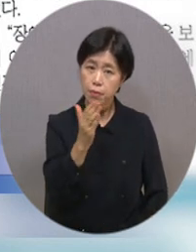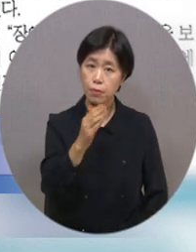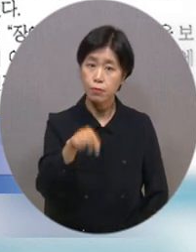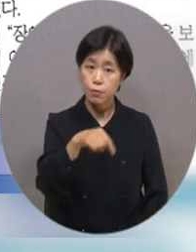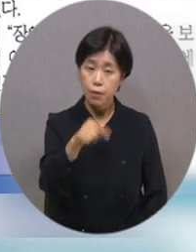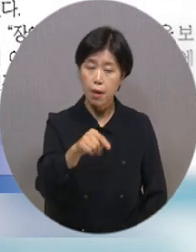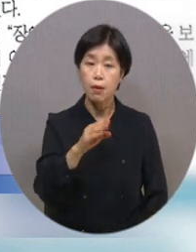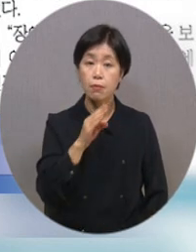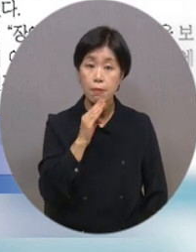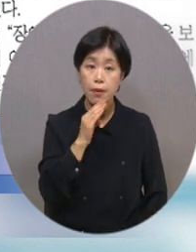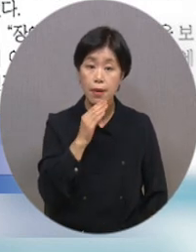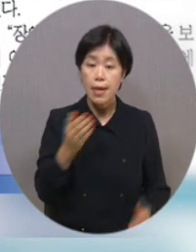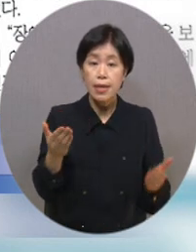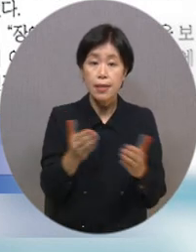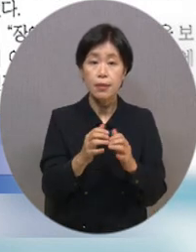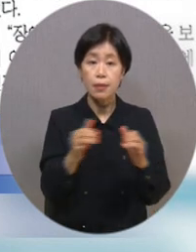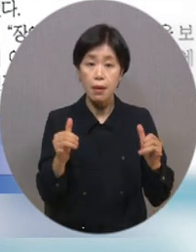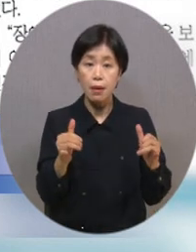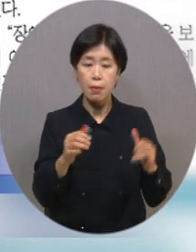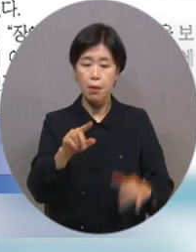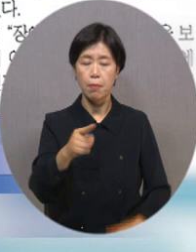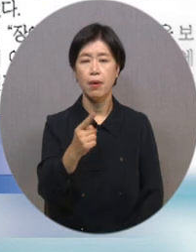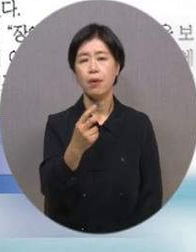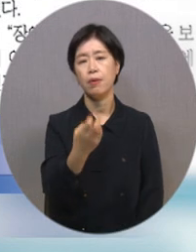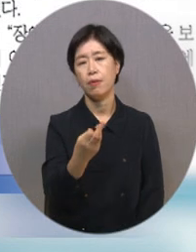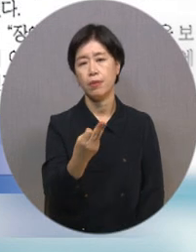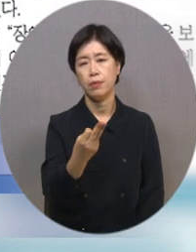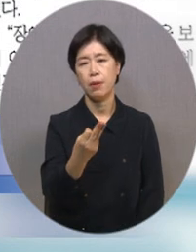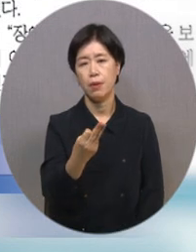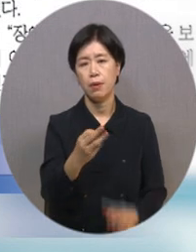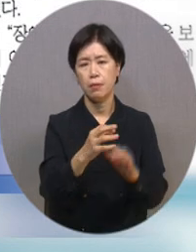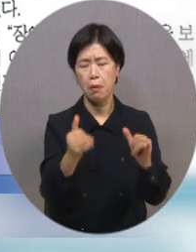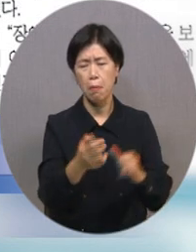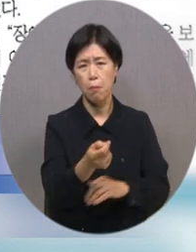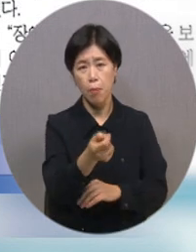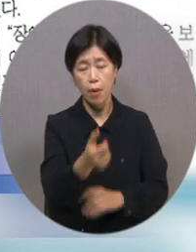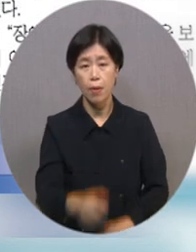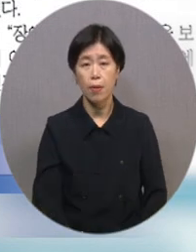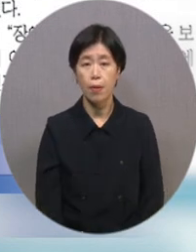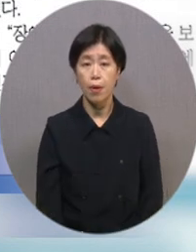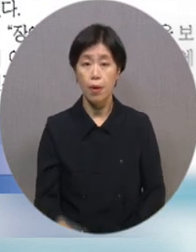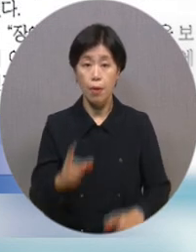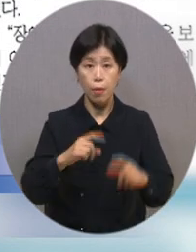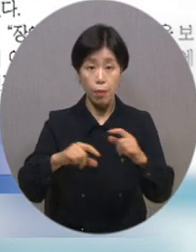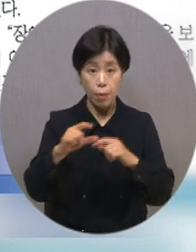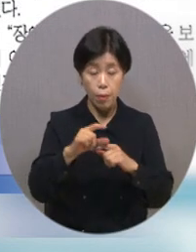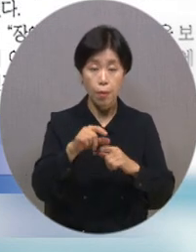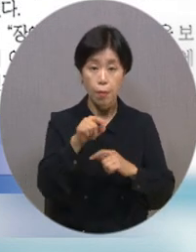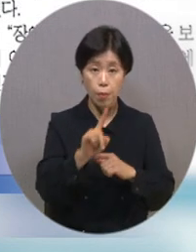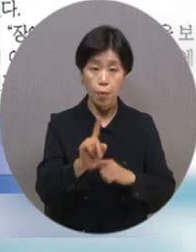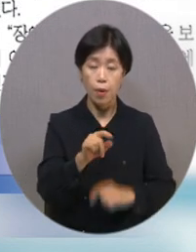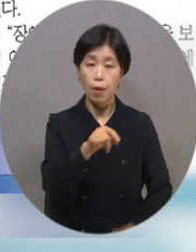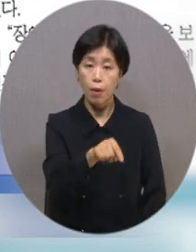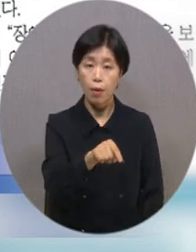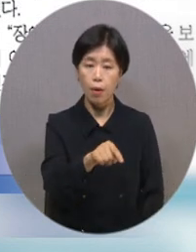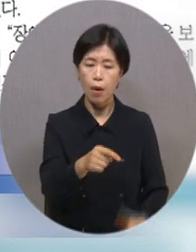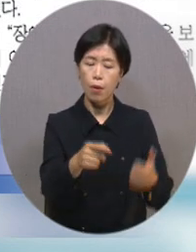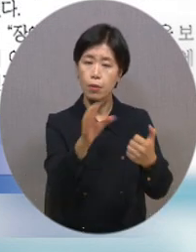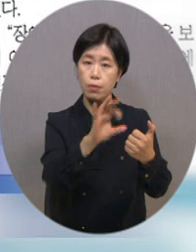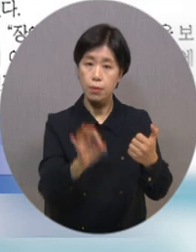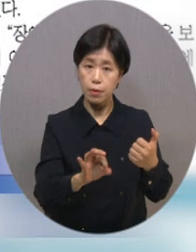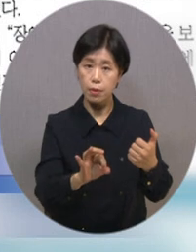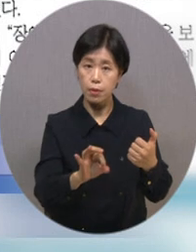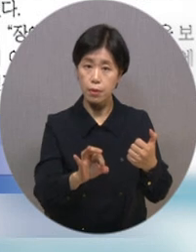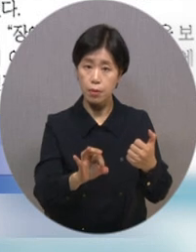활동하는 주치는 113명에 불과한 것으로 나타났는데요 더욱이 활동 주치의 50%